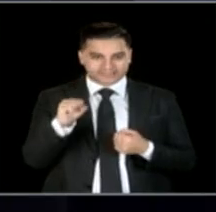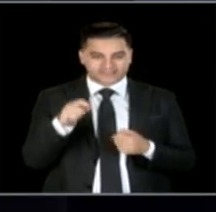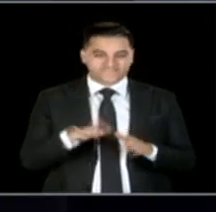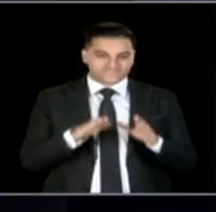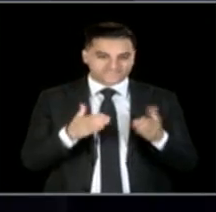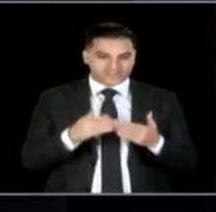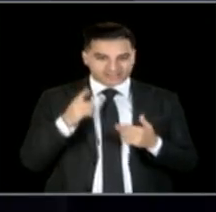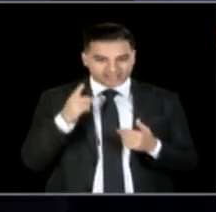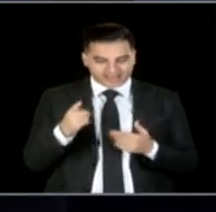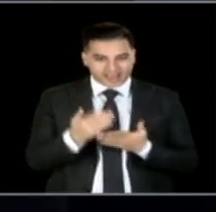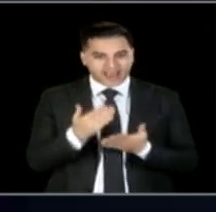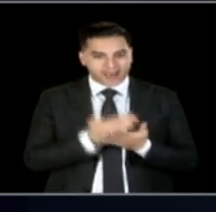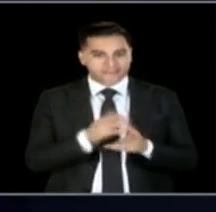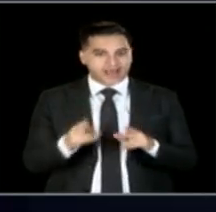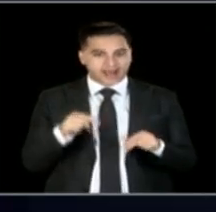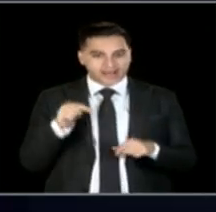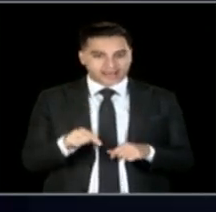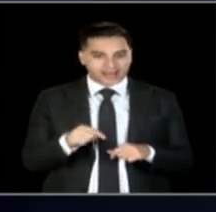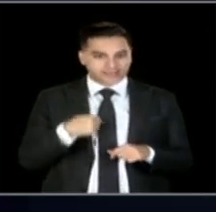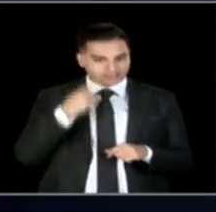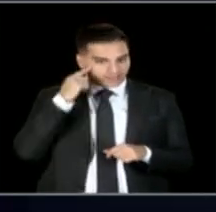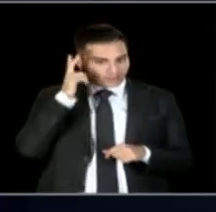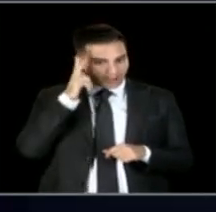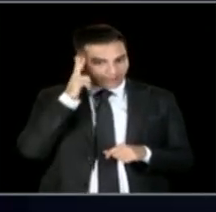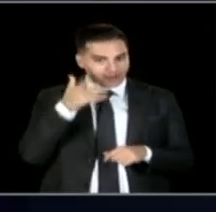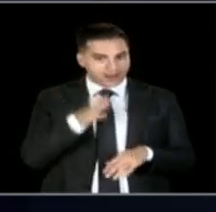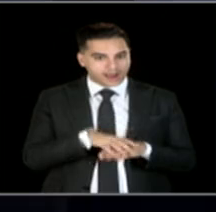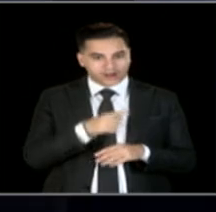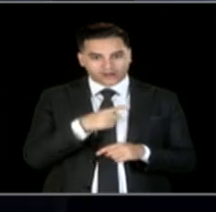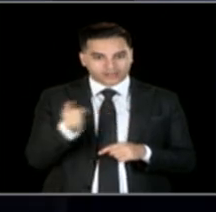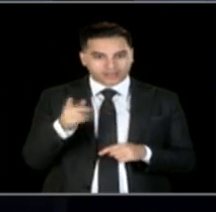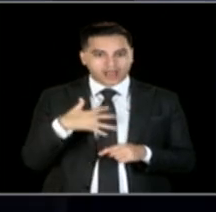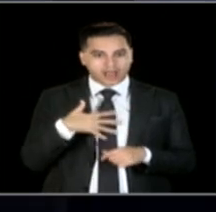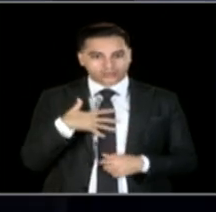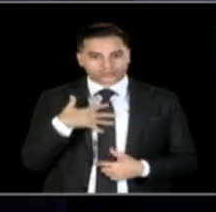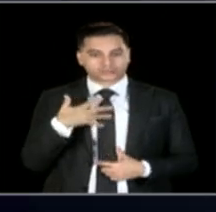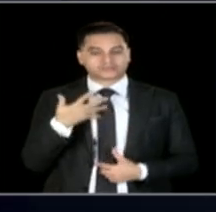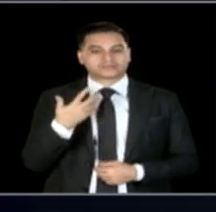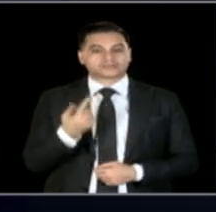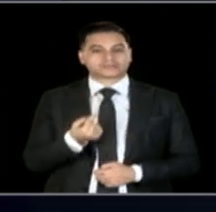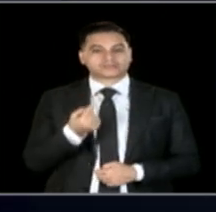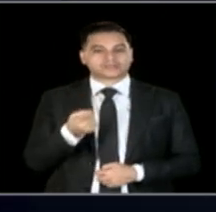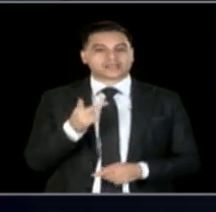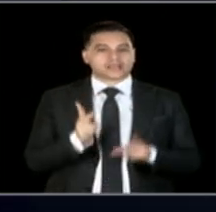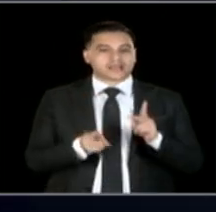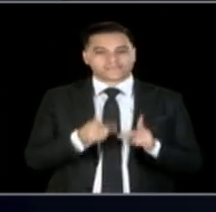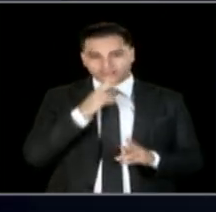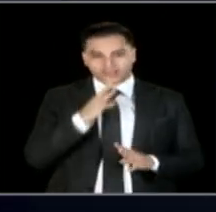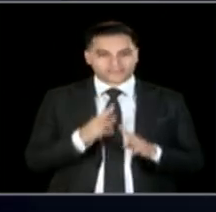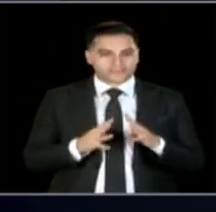فريق منيا القمح قبل الحلقة جالي خبر إن أنتوا عايزين تحتفلوا بعيد